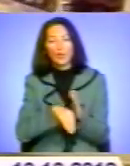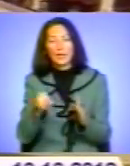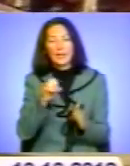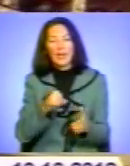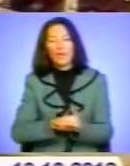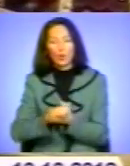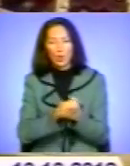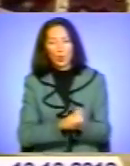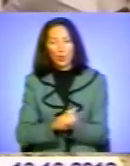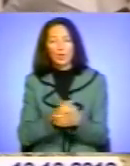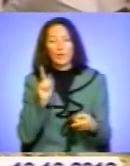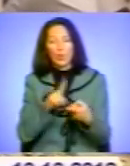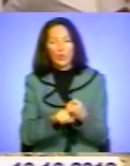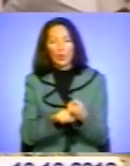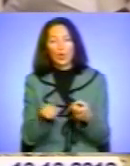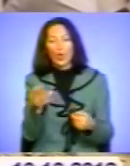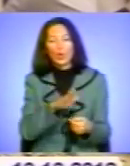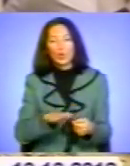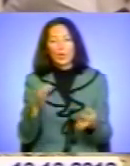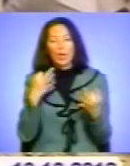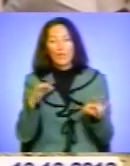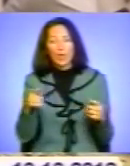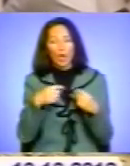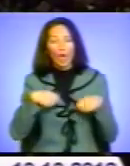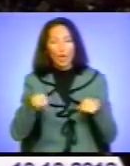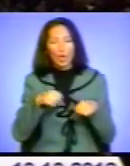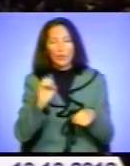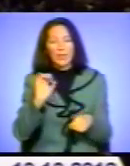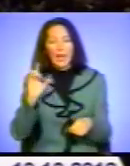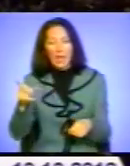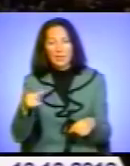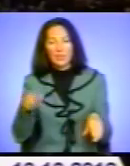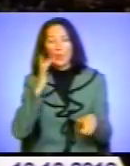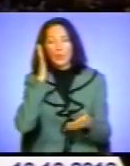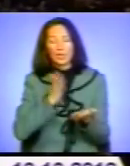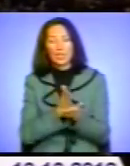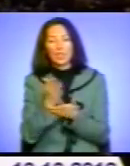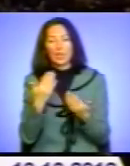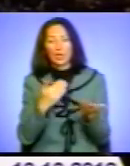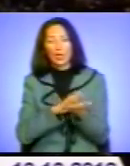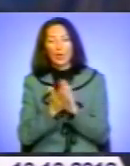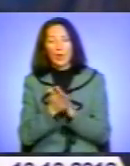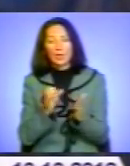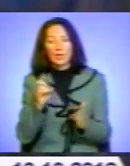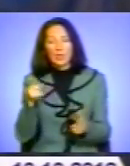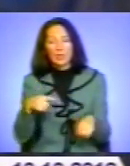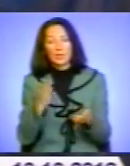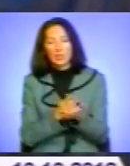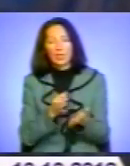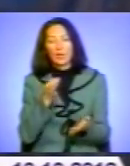Євросоюзу і відповідно приєднання до зони вільної торгівлі з ЄС та політична асоціація з ЄС також є привабливими для Украины. И